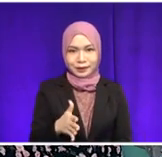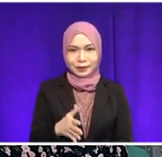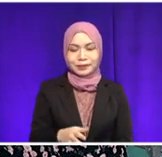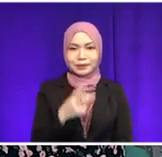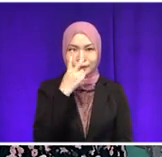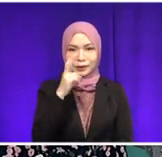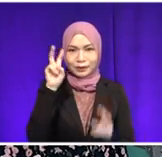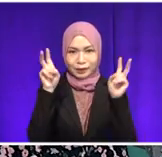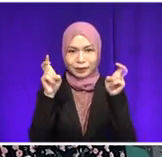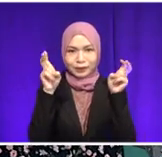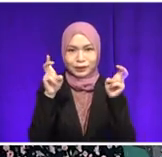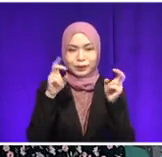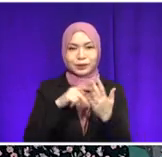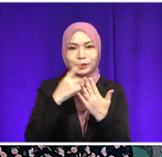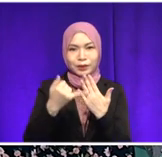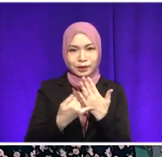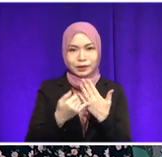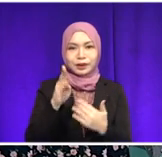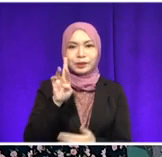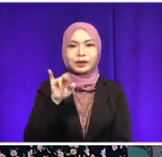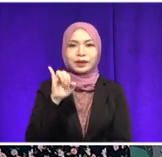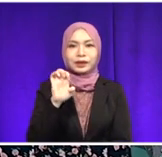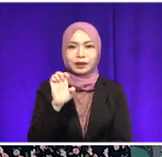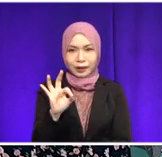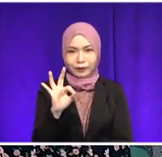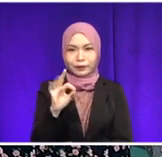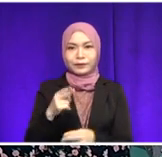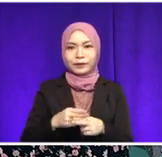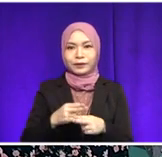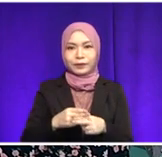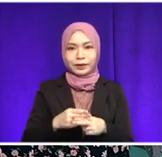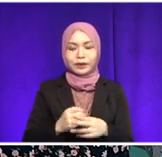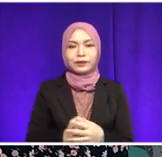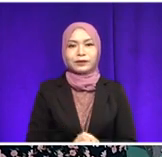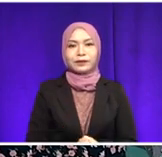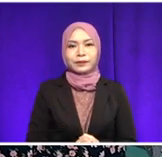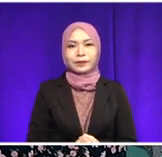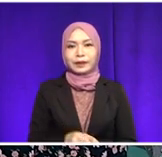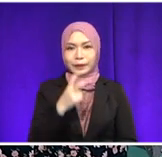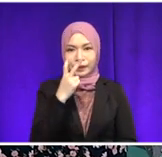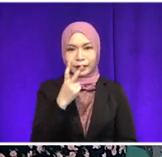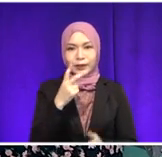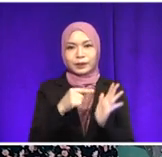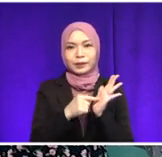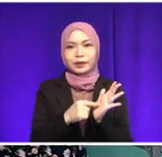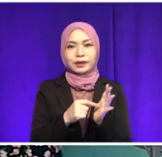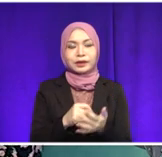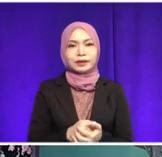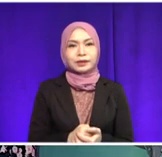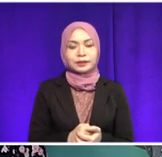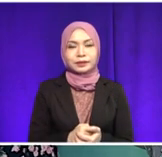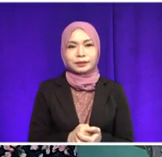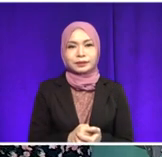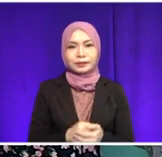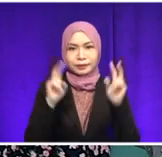Project brief Oke Di mana Oke kita lihat pada slide ya kita adalah